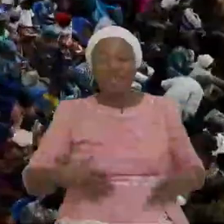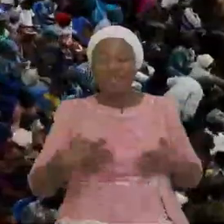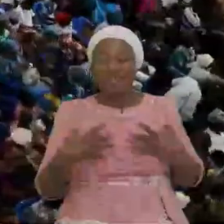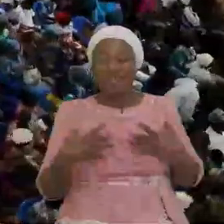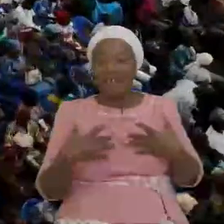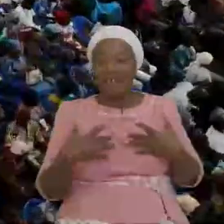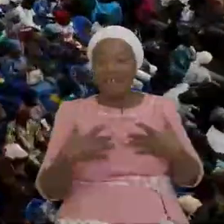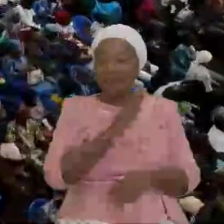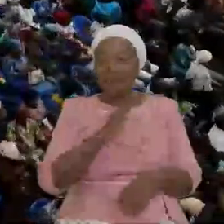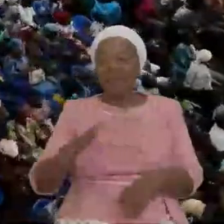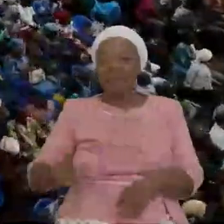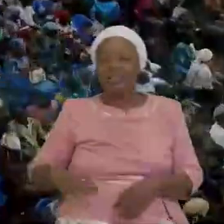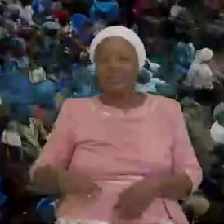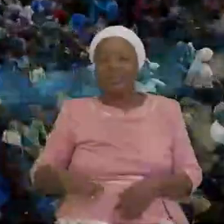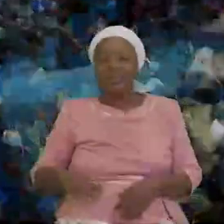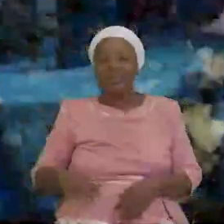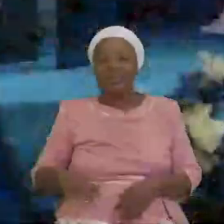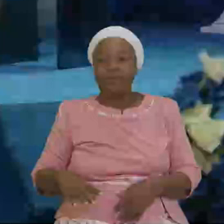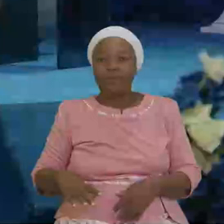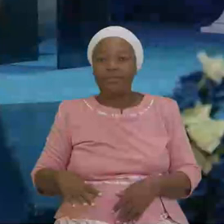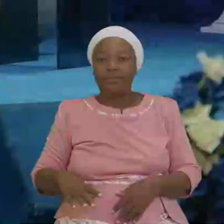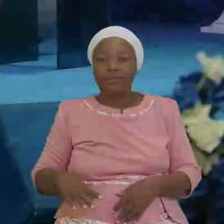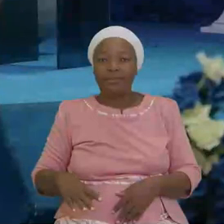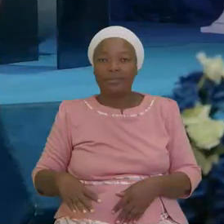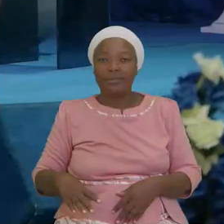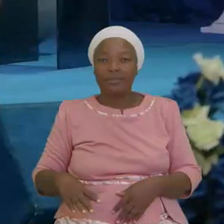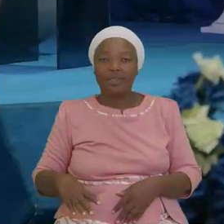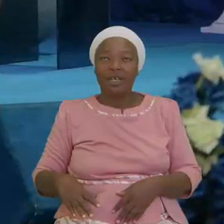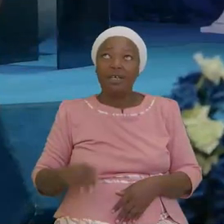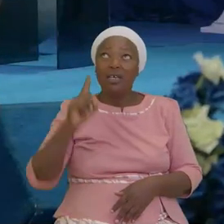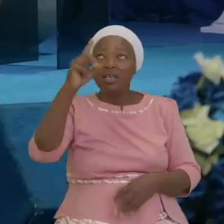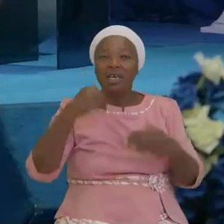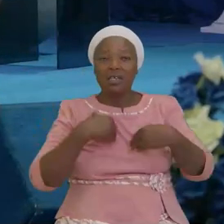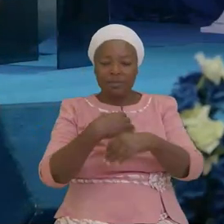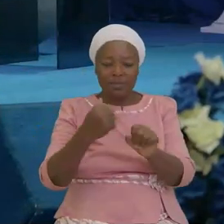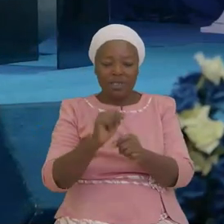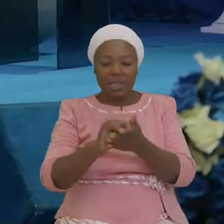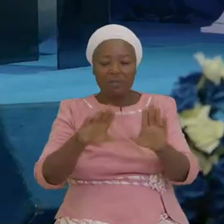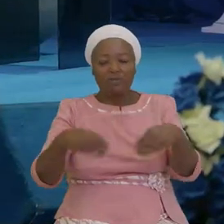la vie abondante. La vie abondante à travers Christ.